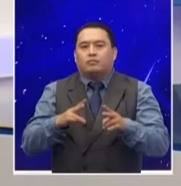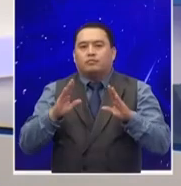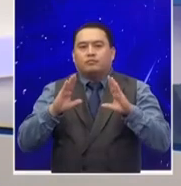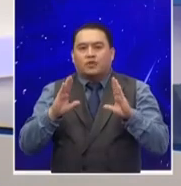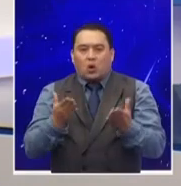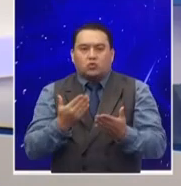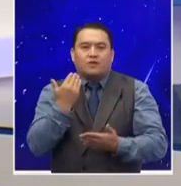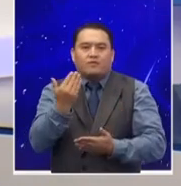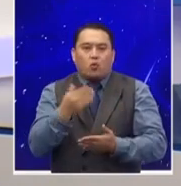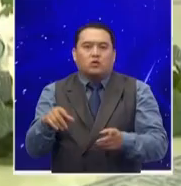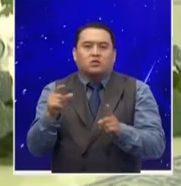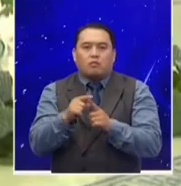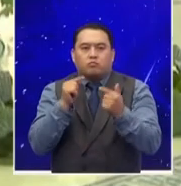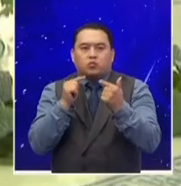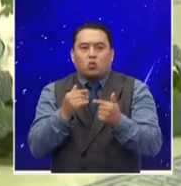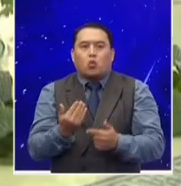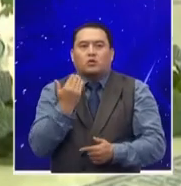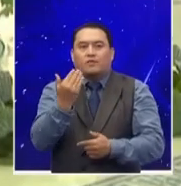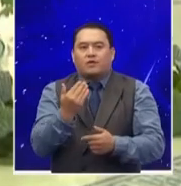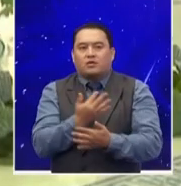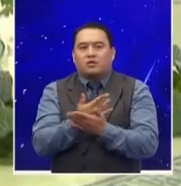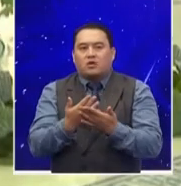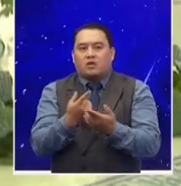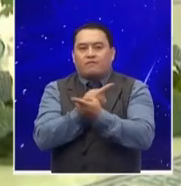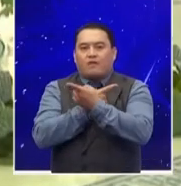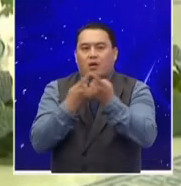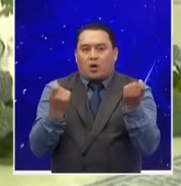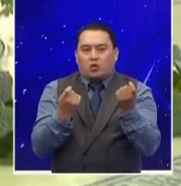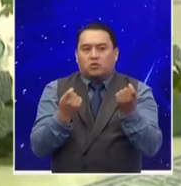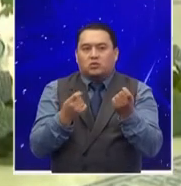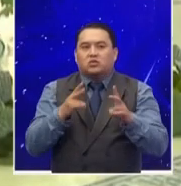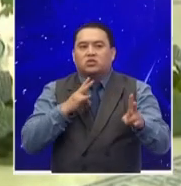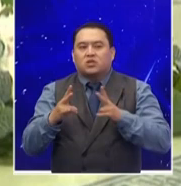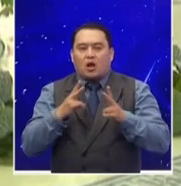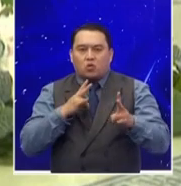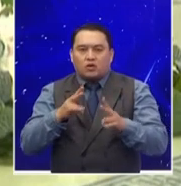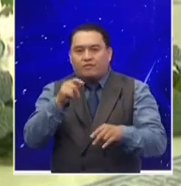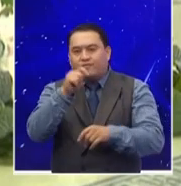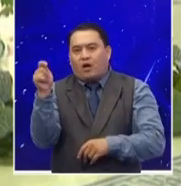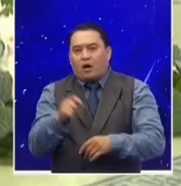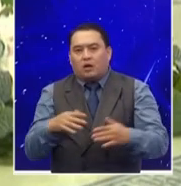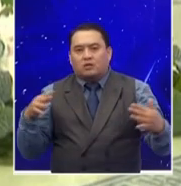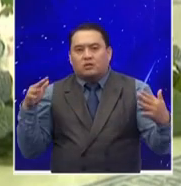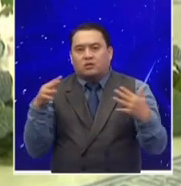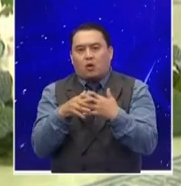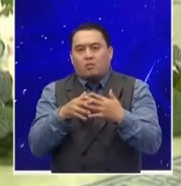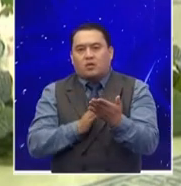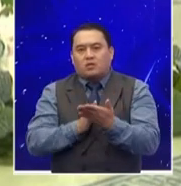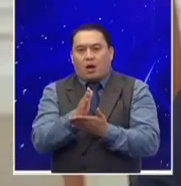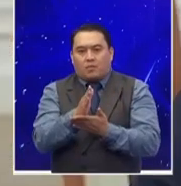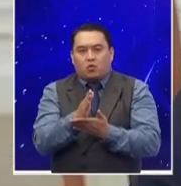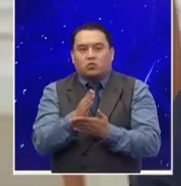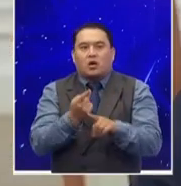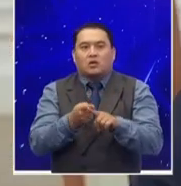происходит. По его словам, против них развернули уже не информационную, а террористическую войну по отдельным направлениям. «Мы